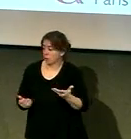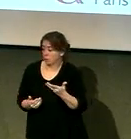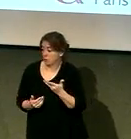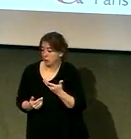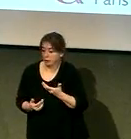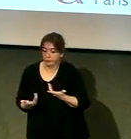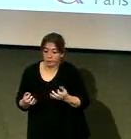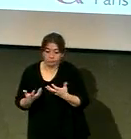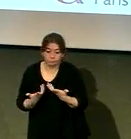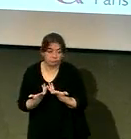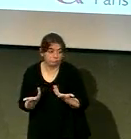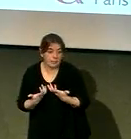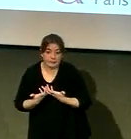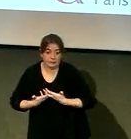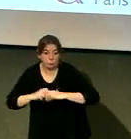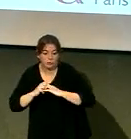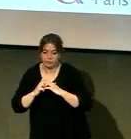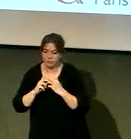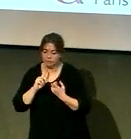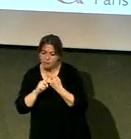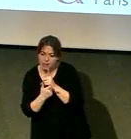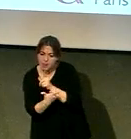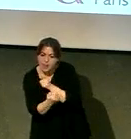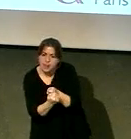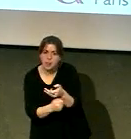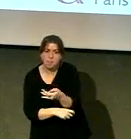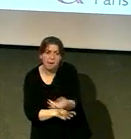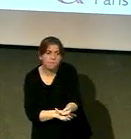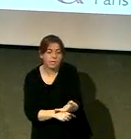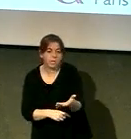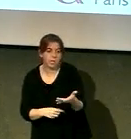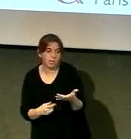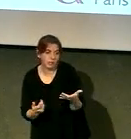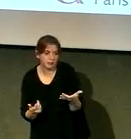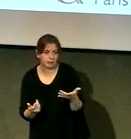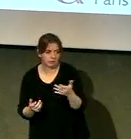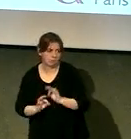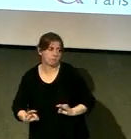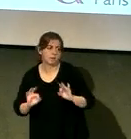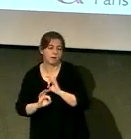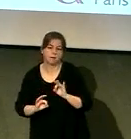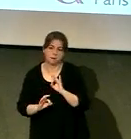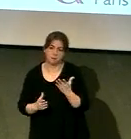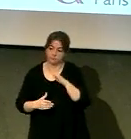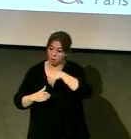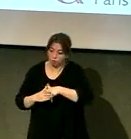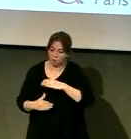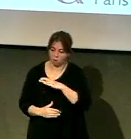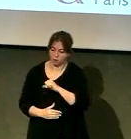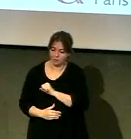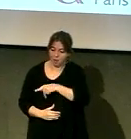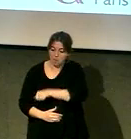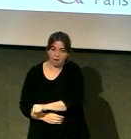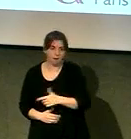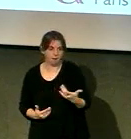un dispositif qui fait appel à la présence des femmes enceintes au sein de notre XAPA. Donc des